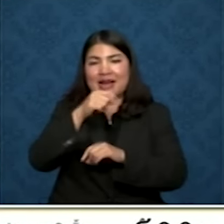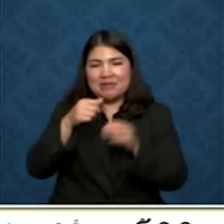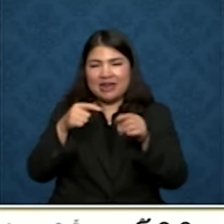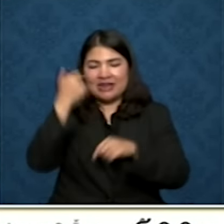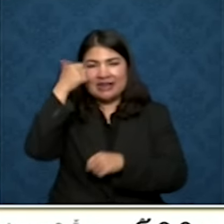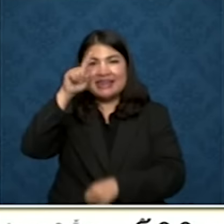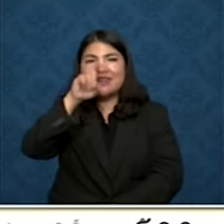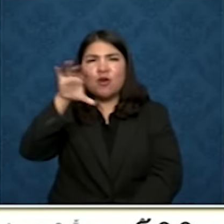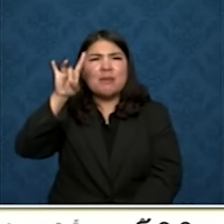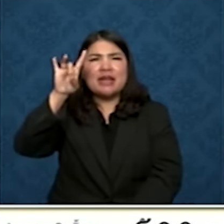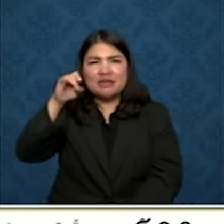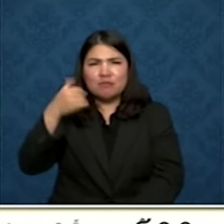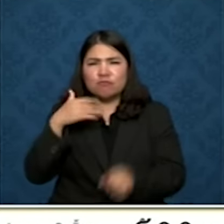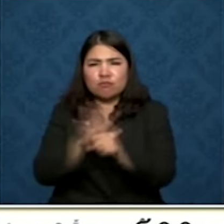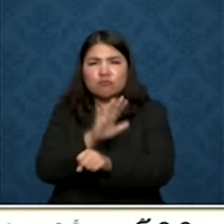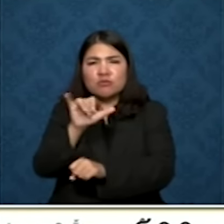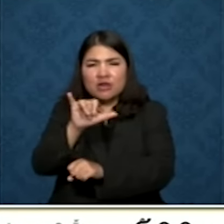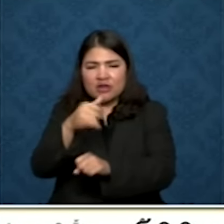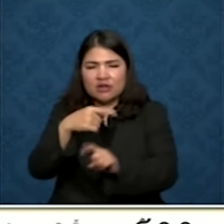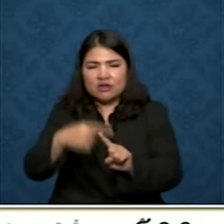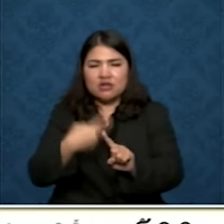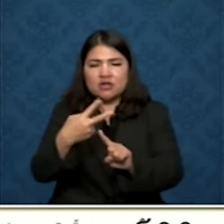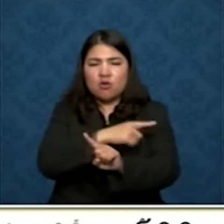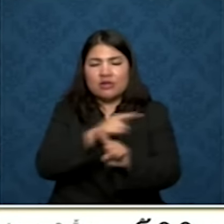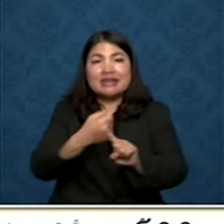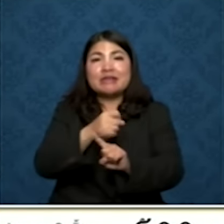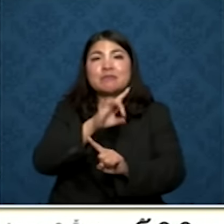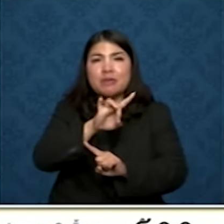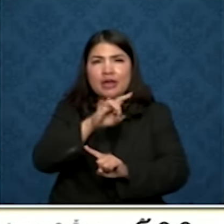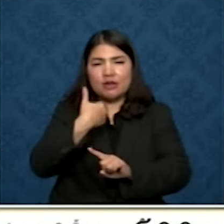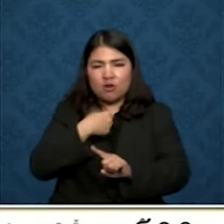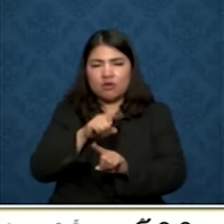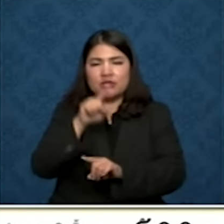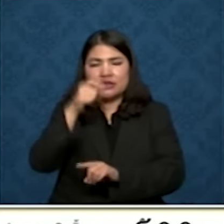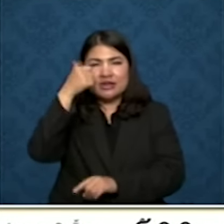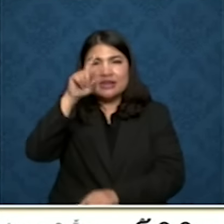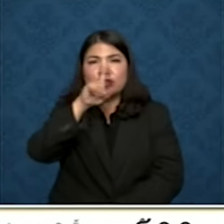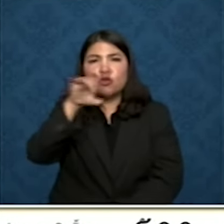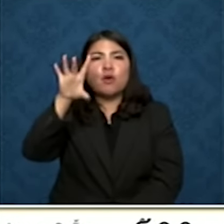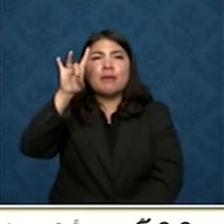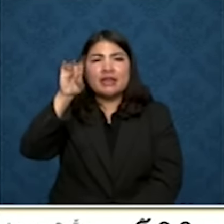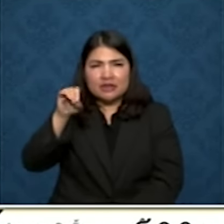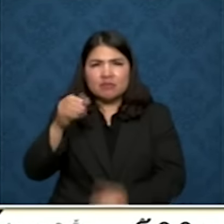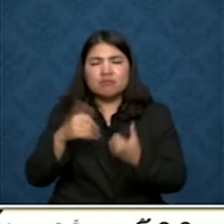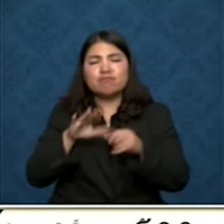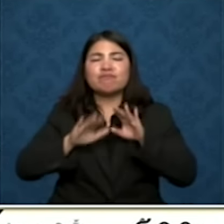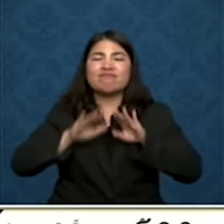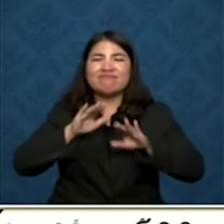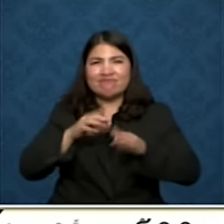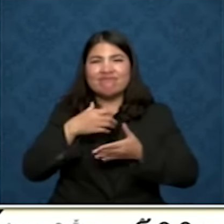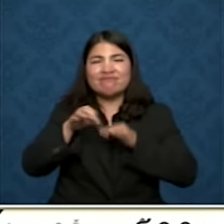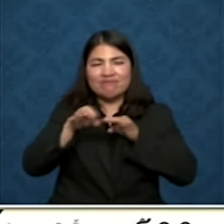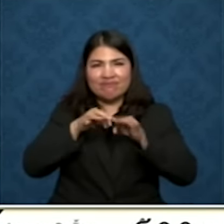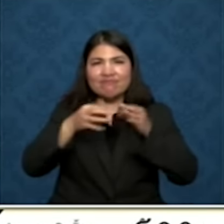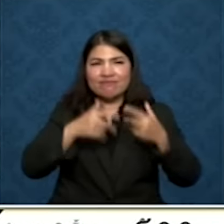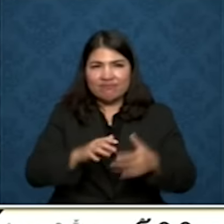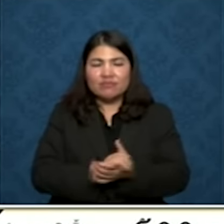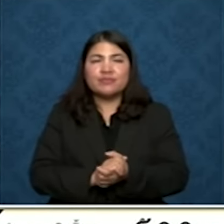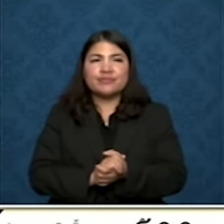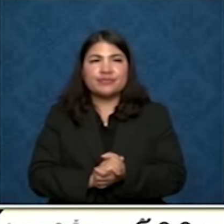มีแถลงแล้วแล้วก็ 18กุมภาพันธ์ก็ออกเพราะว่าครบ 180วันวันที่ 17กุมภาพันธก็ประมาณนี้นะครับนี้คร่าวๆสไลด์ถัดไป